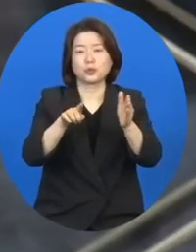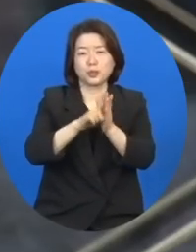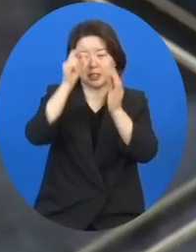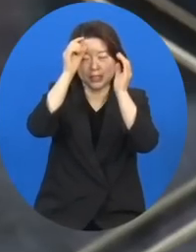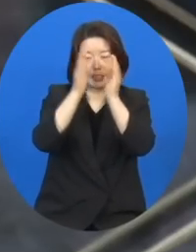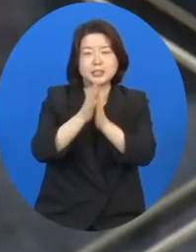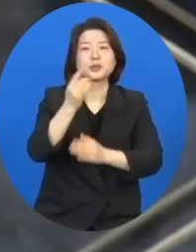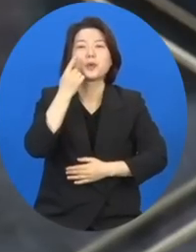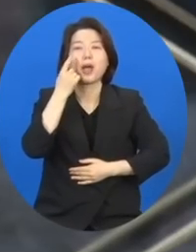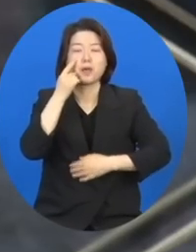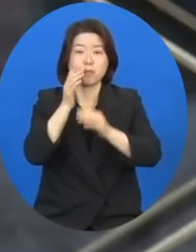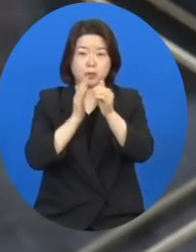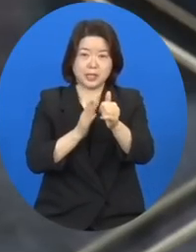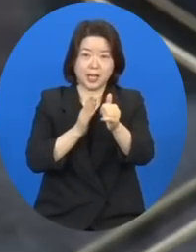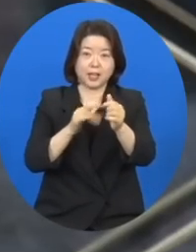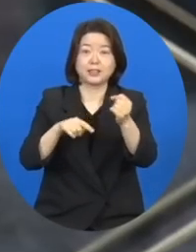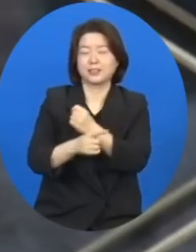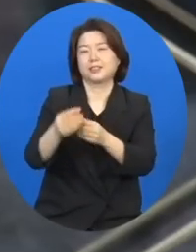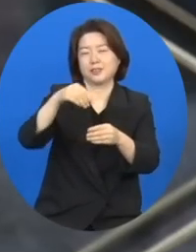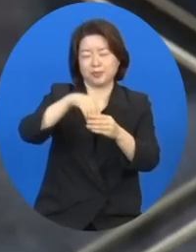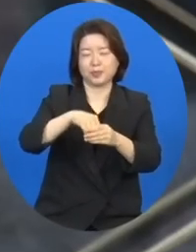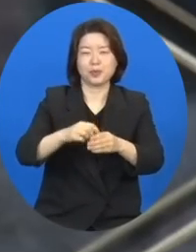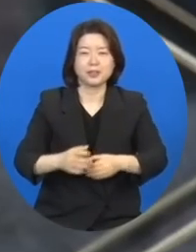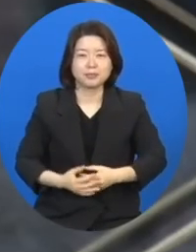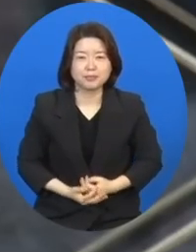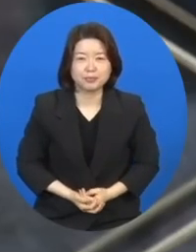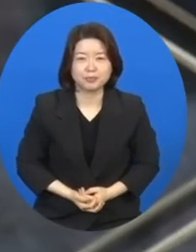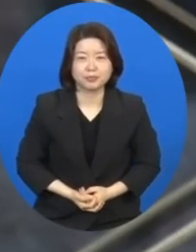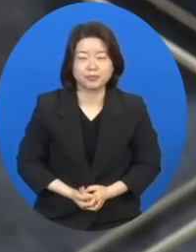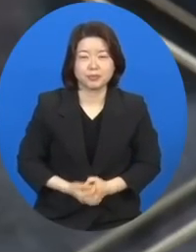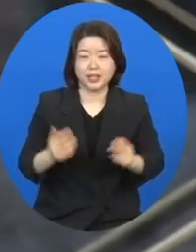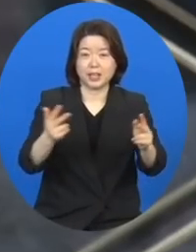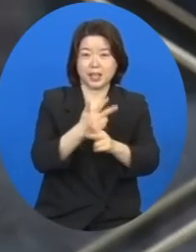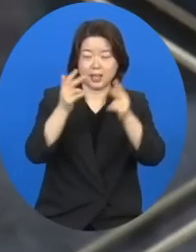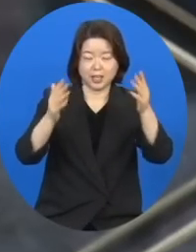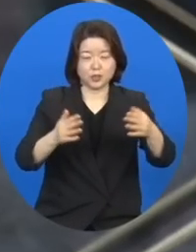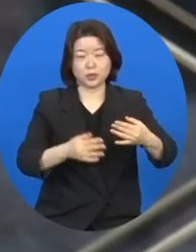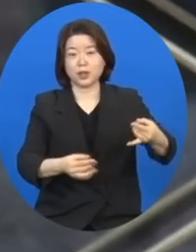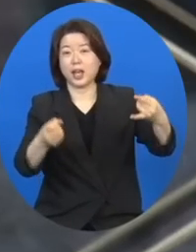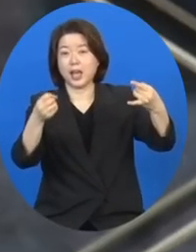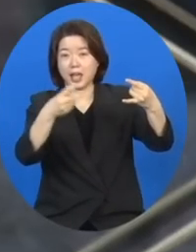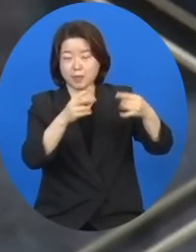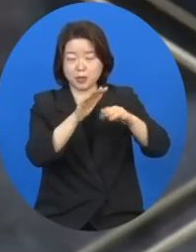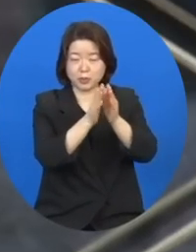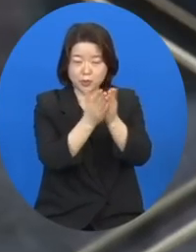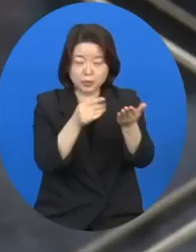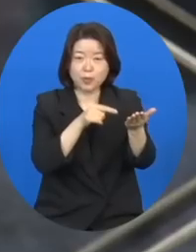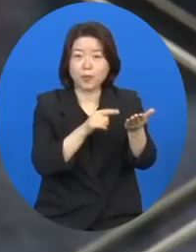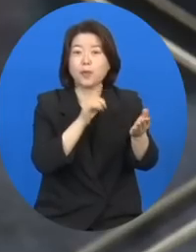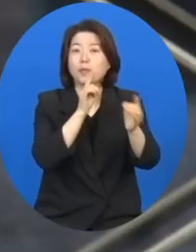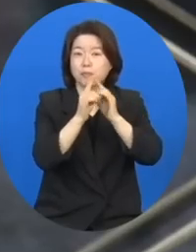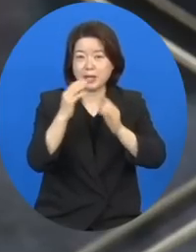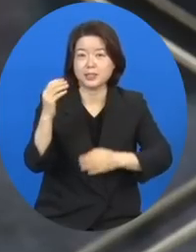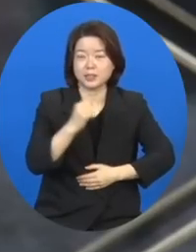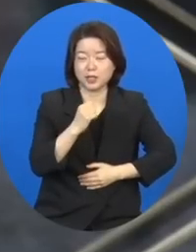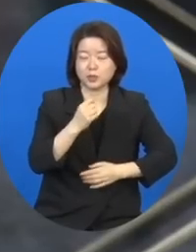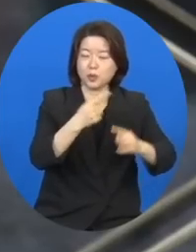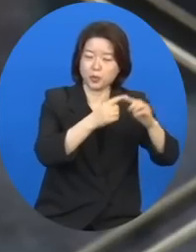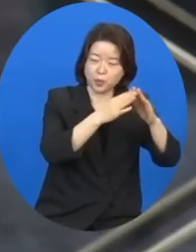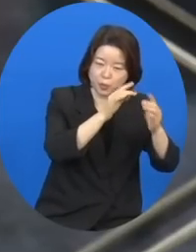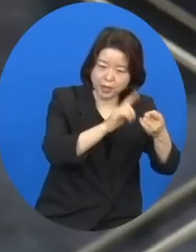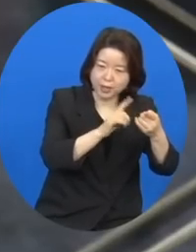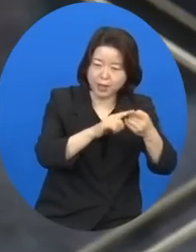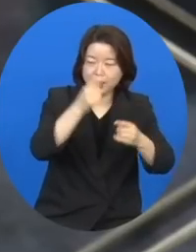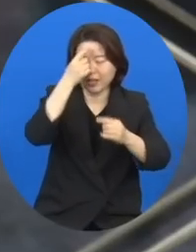기도하자는 바로 그런 뜻인 것이죠. 한 주간 우리가 에베소서 말씀을 가지고 우리 교회에 대한 또한 기도에 대한 말씀을 나눌